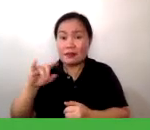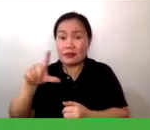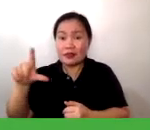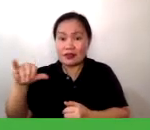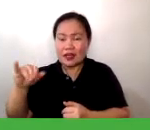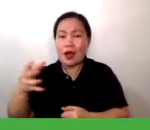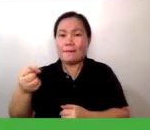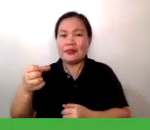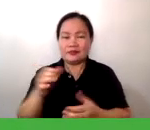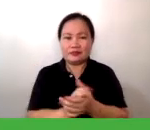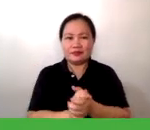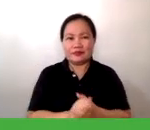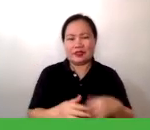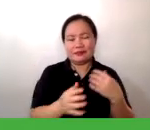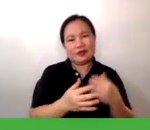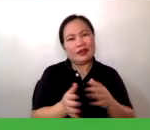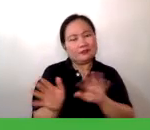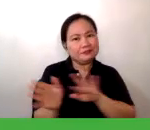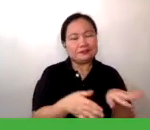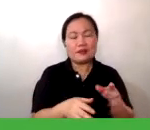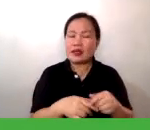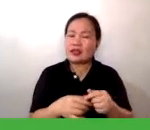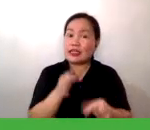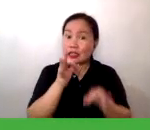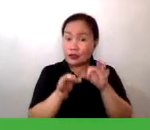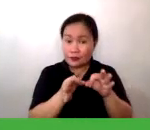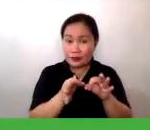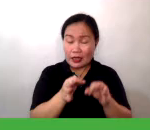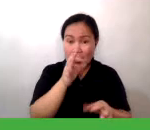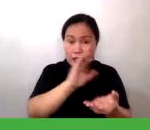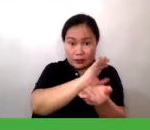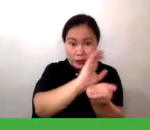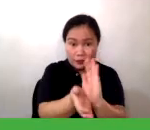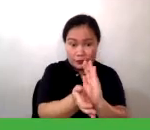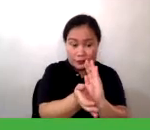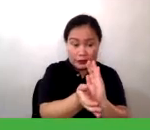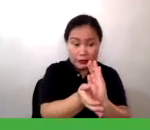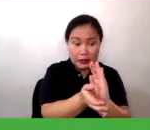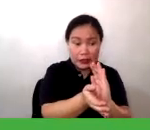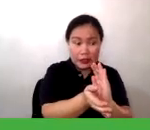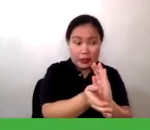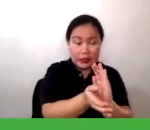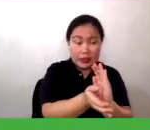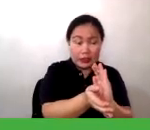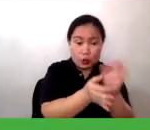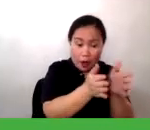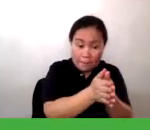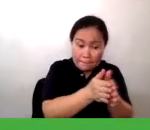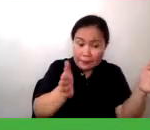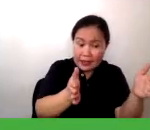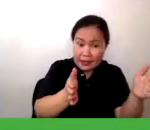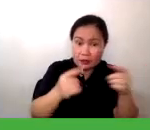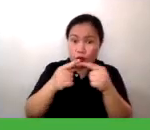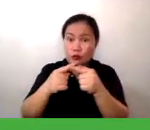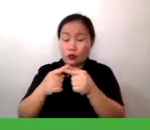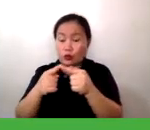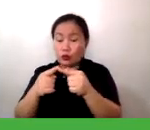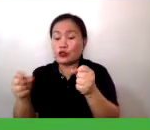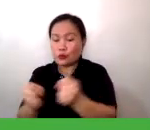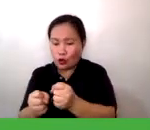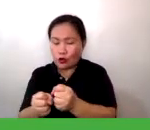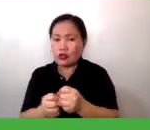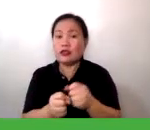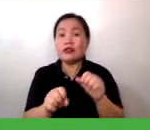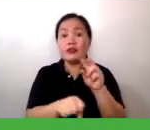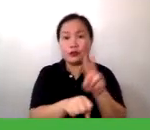are converting yung smaller unit, bigger unit to the smaller unit, we are